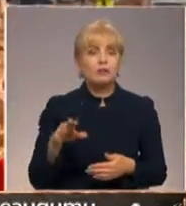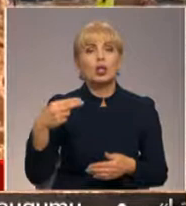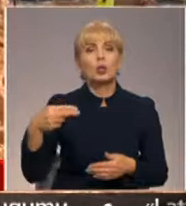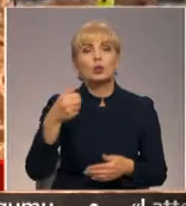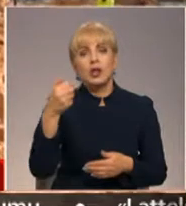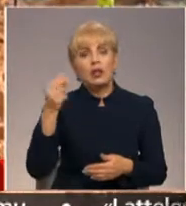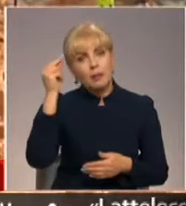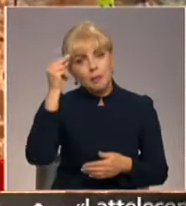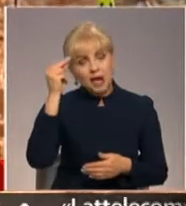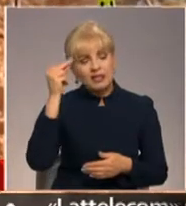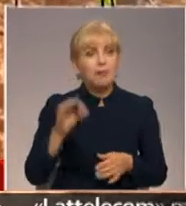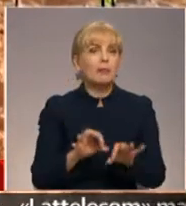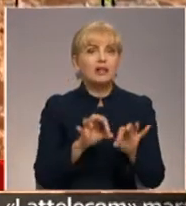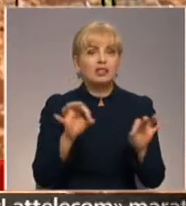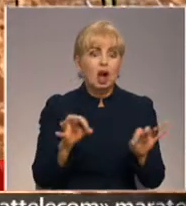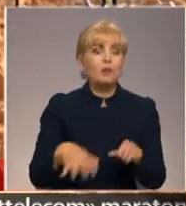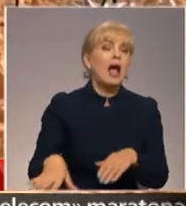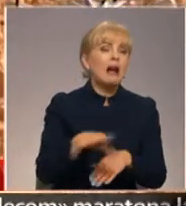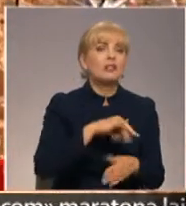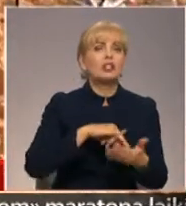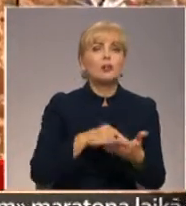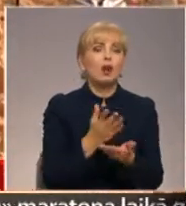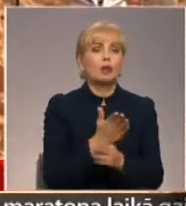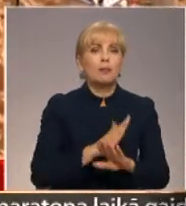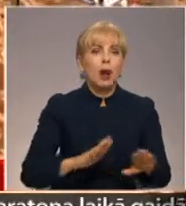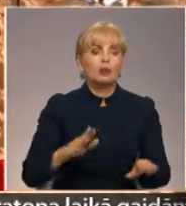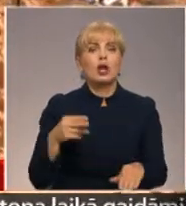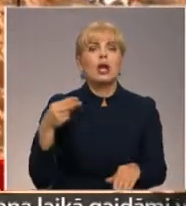2019–2020 mācību gadu sākumam, bet visu projektu paredzēts pabeigt līdz